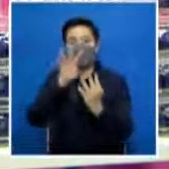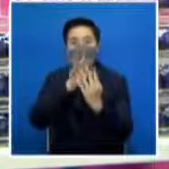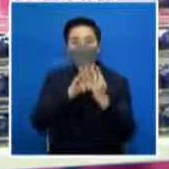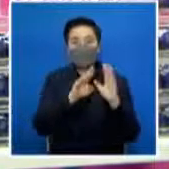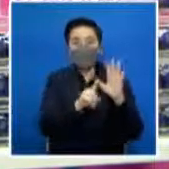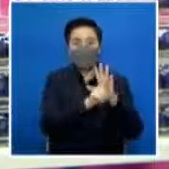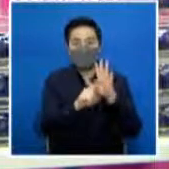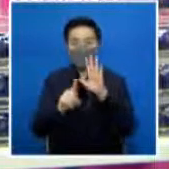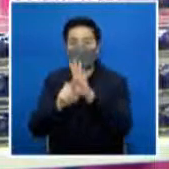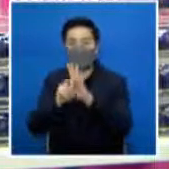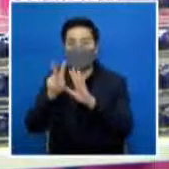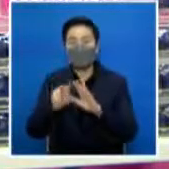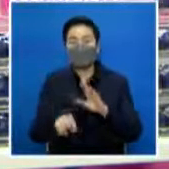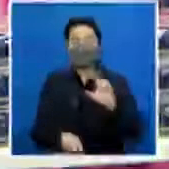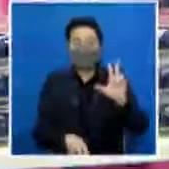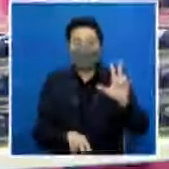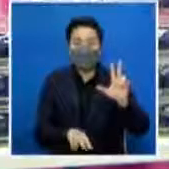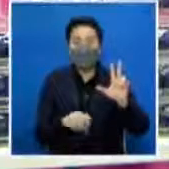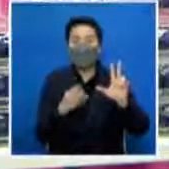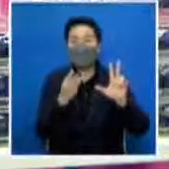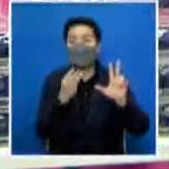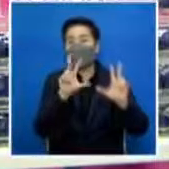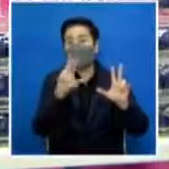ครั้งงวดที่3จำนวน